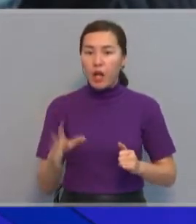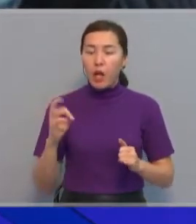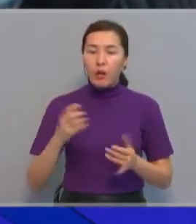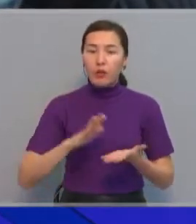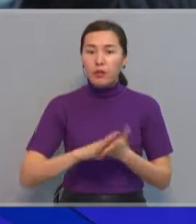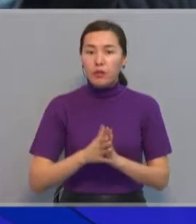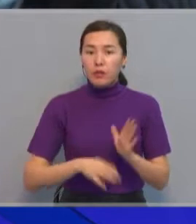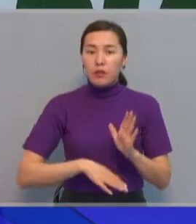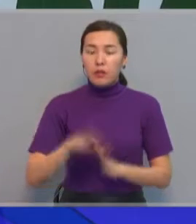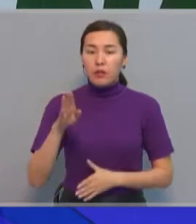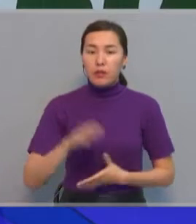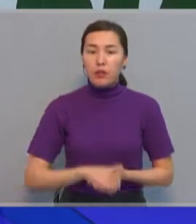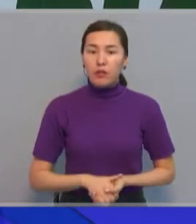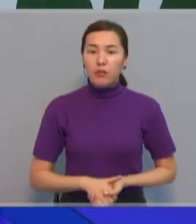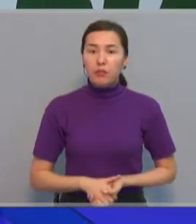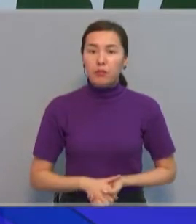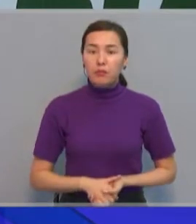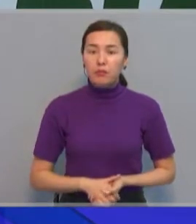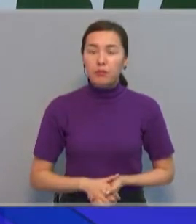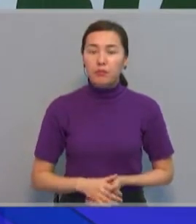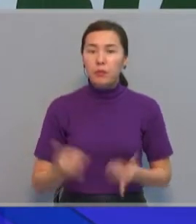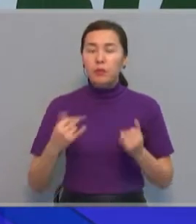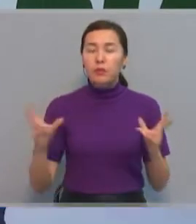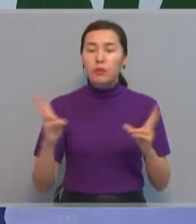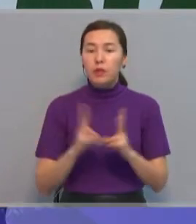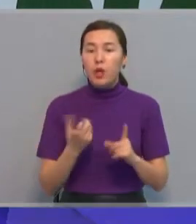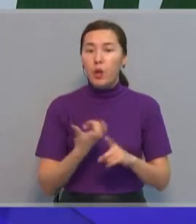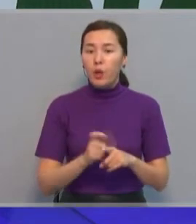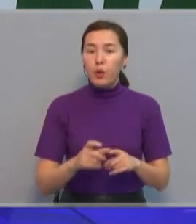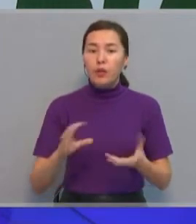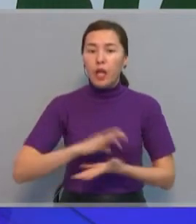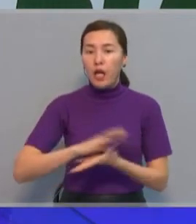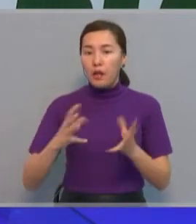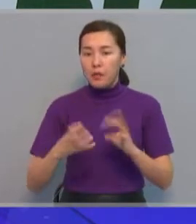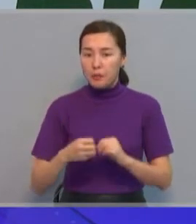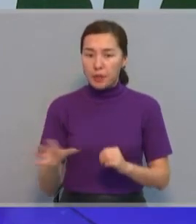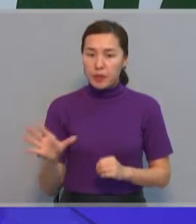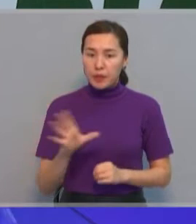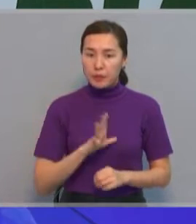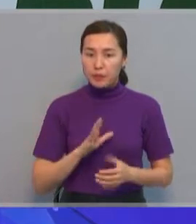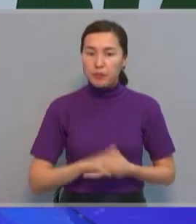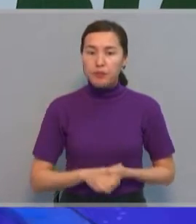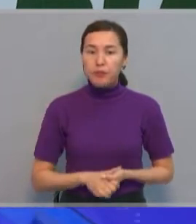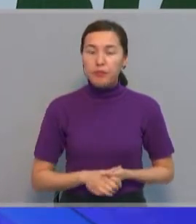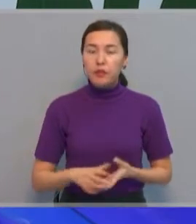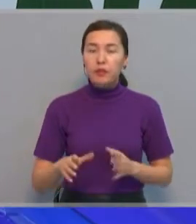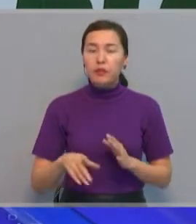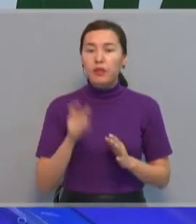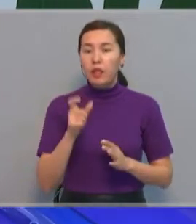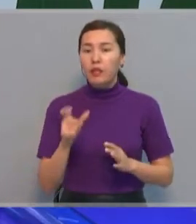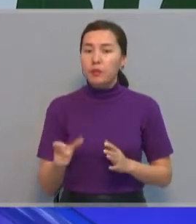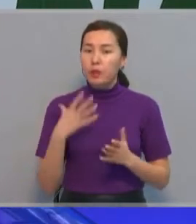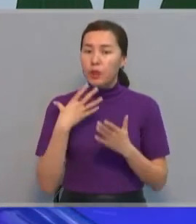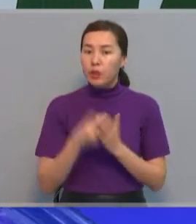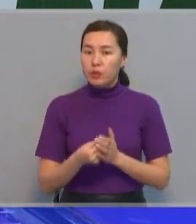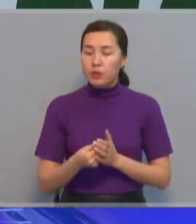әл-ауқатын көтеру. Бүгінгі кездесу өте жемісті болып өтті деп есептеймін. Шаруалар